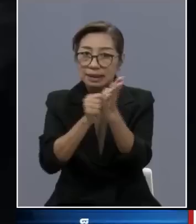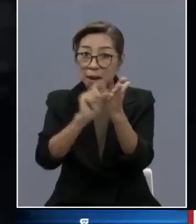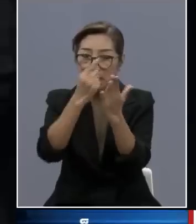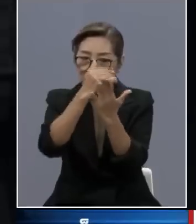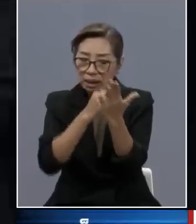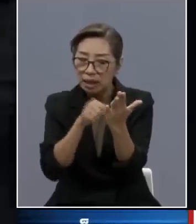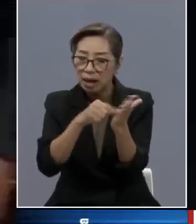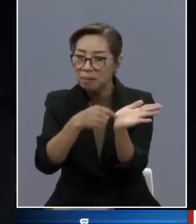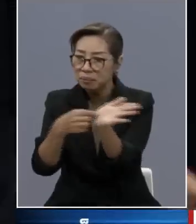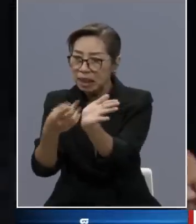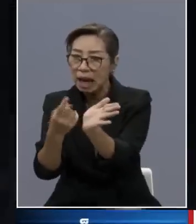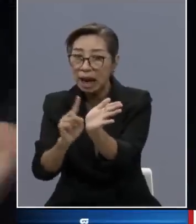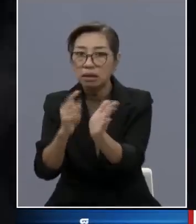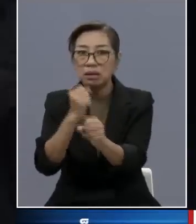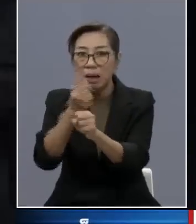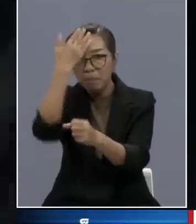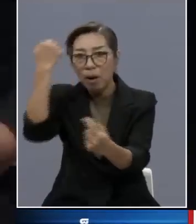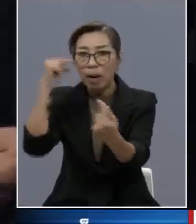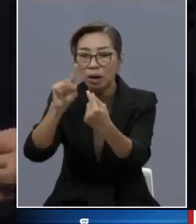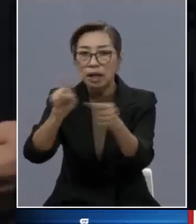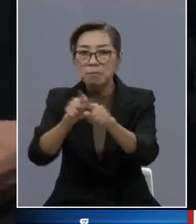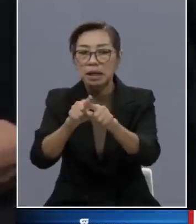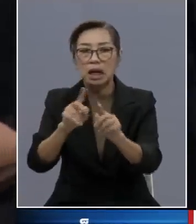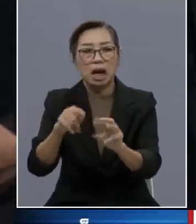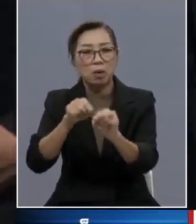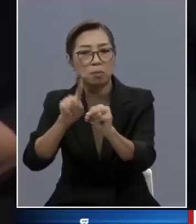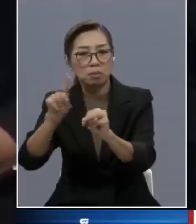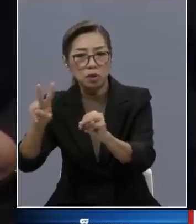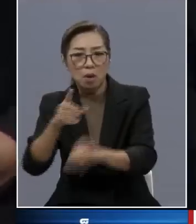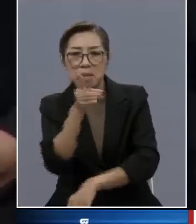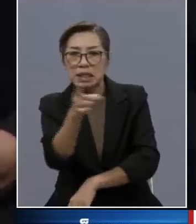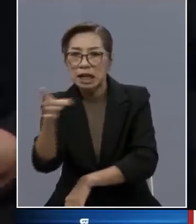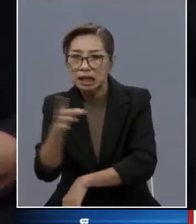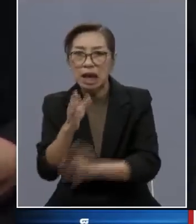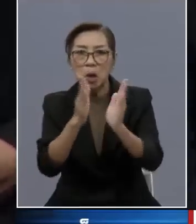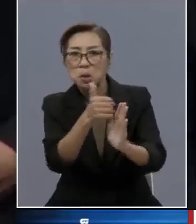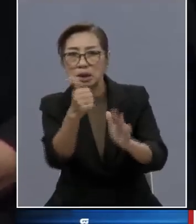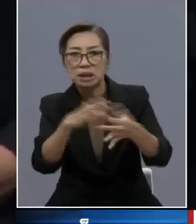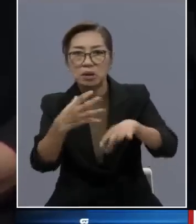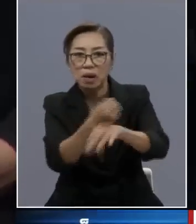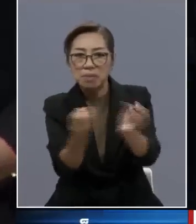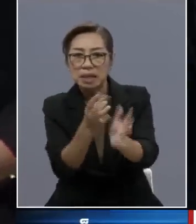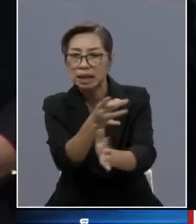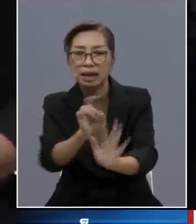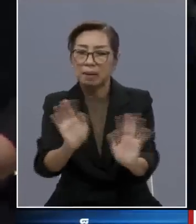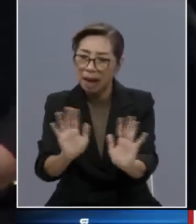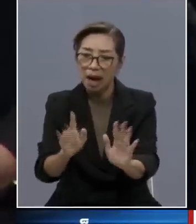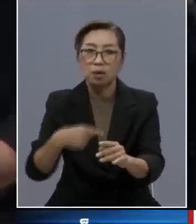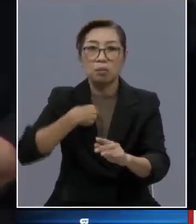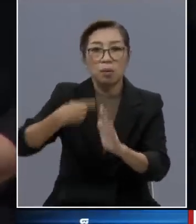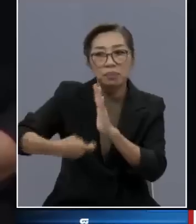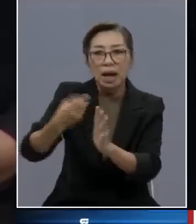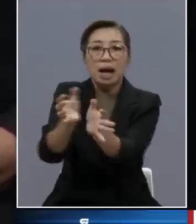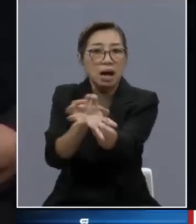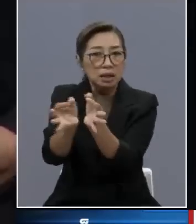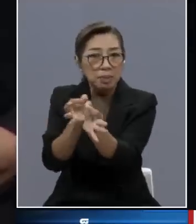.112เนี่ยไม่เป็นเครื่องมือในการโจมตีกันทางการเมืองทำลายทางการเมืองและพอได้รับคำอธิบายให้อธิบายให้เห็น